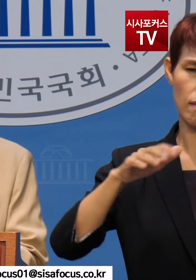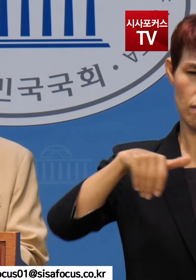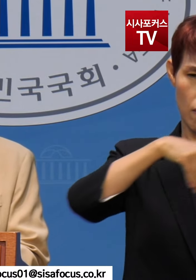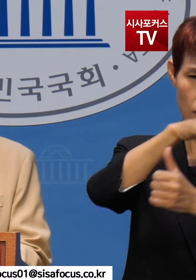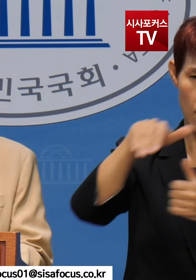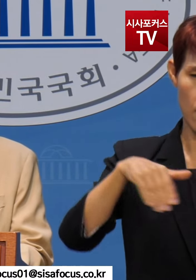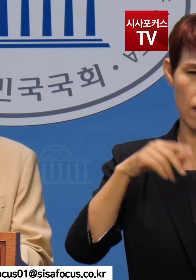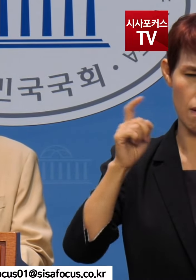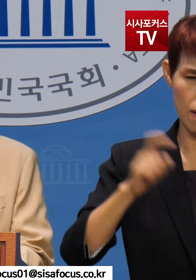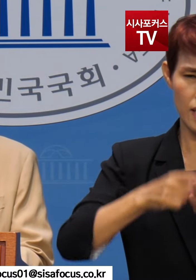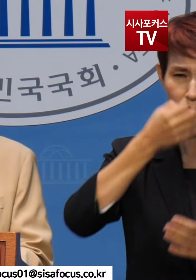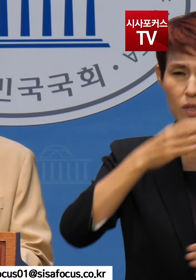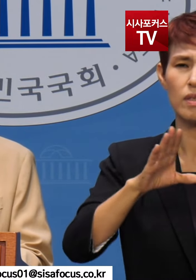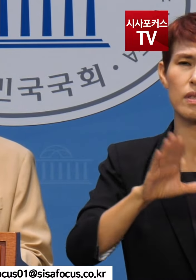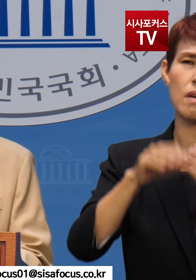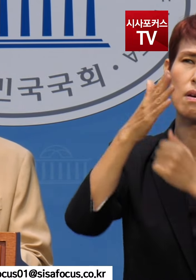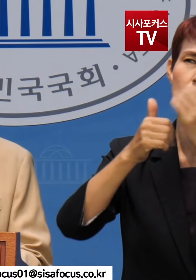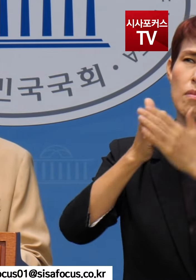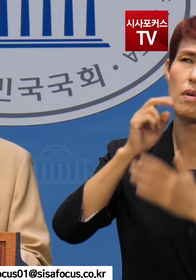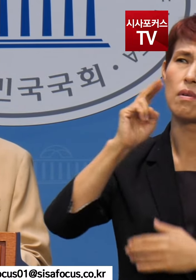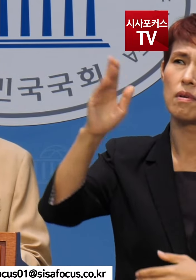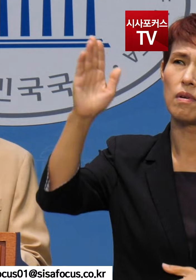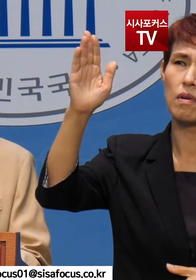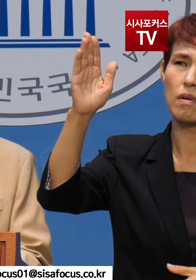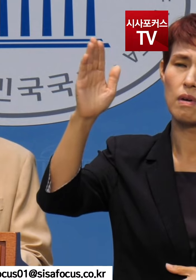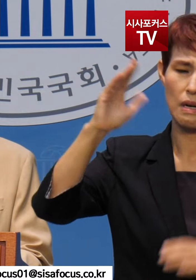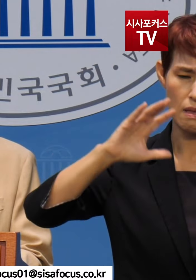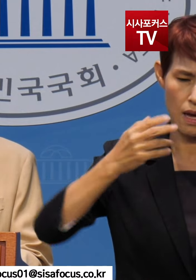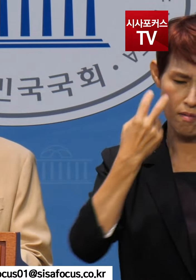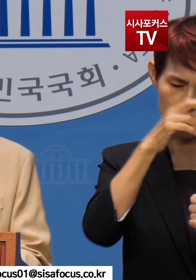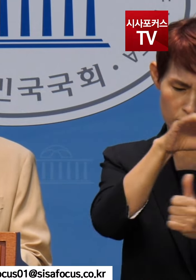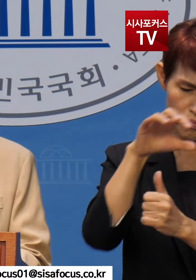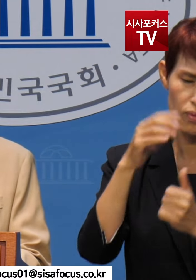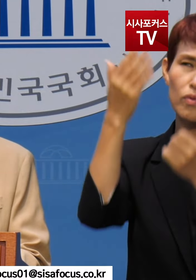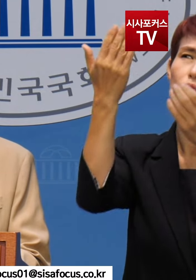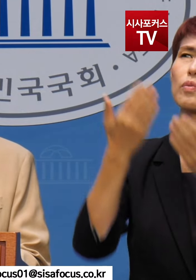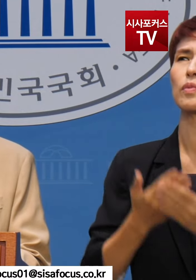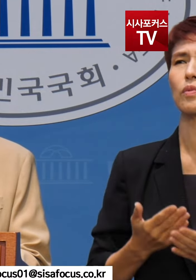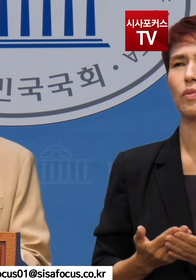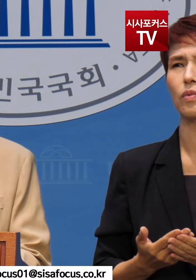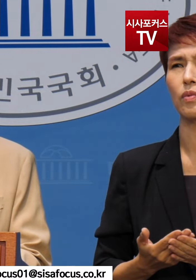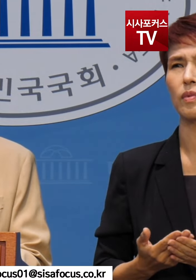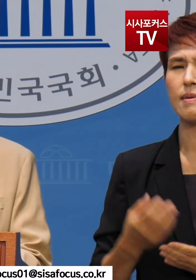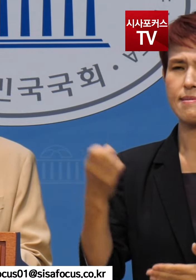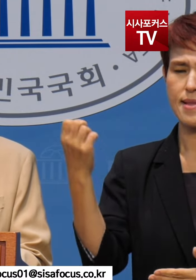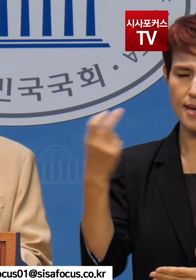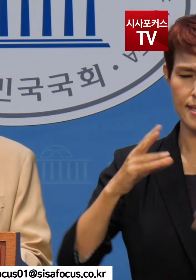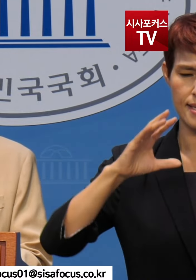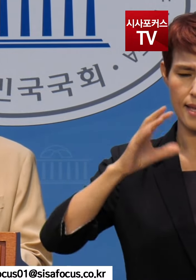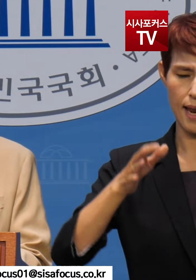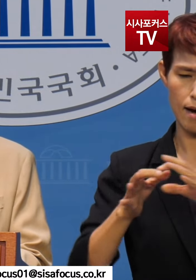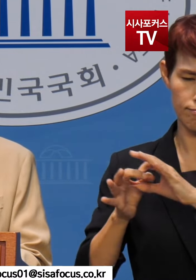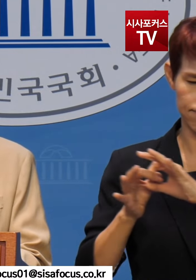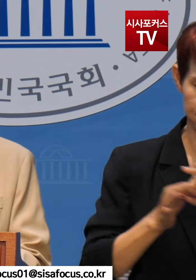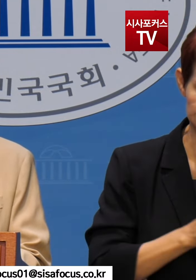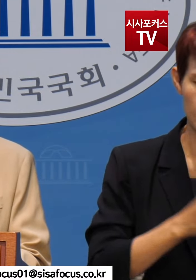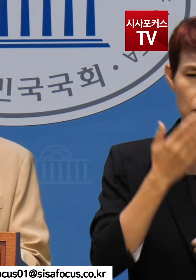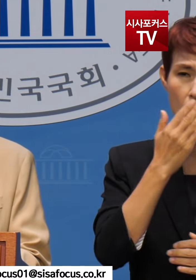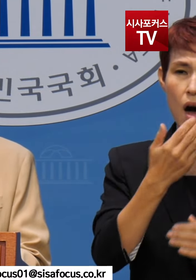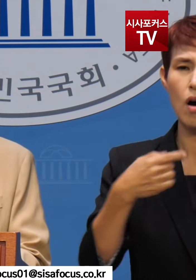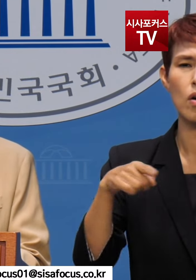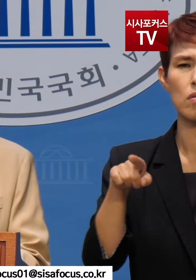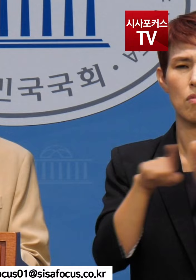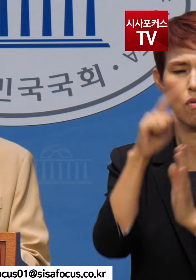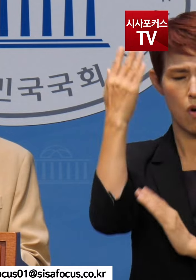이때 하늘이시여 이 땅을 조국을 구비어 살피주시고 다시 국맥을 이어갈 수 있는 대안의 혼을